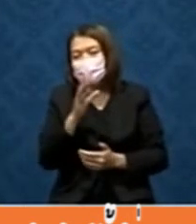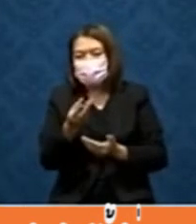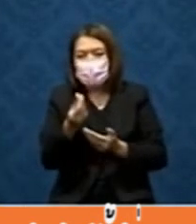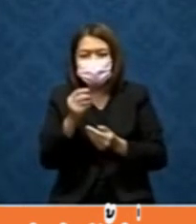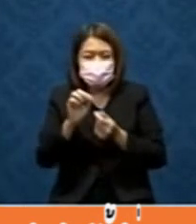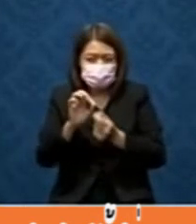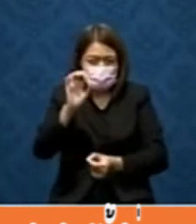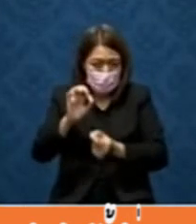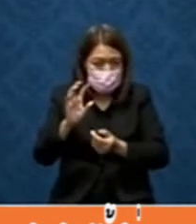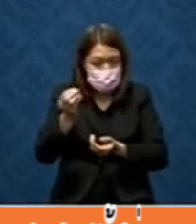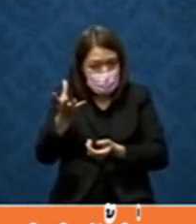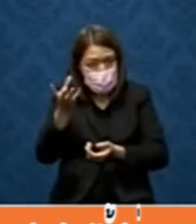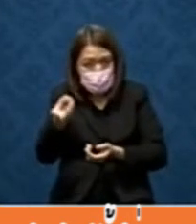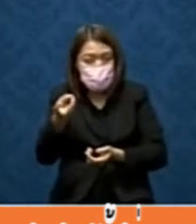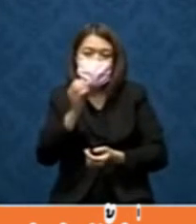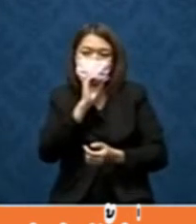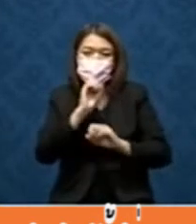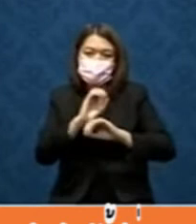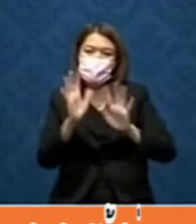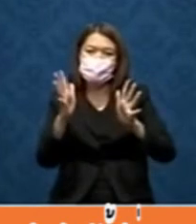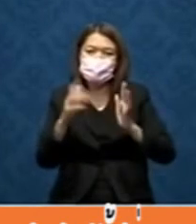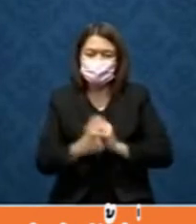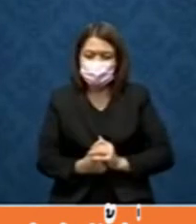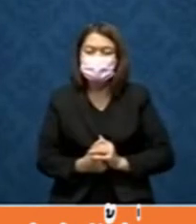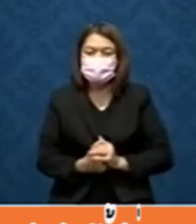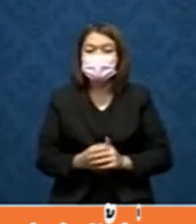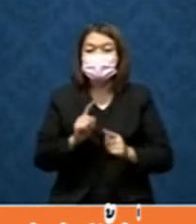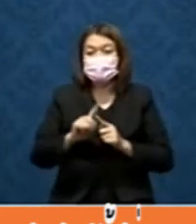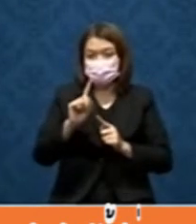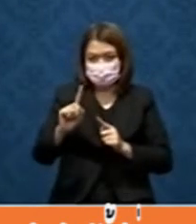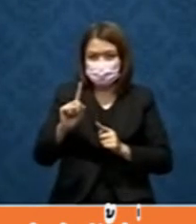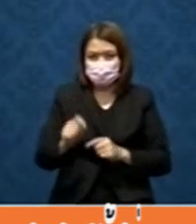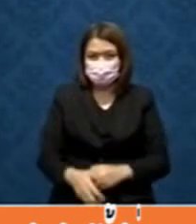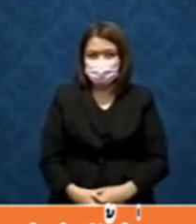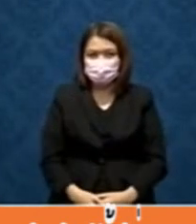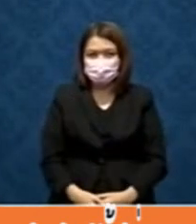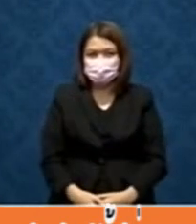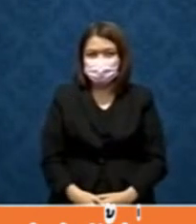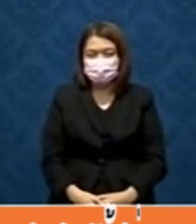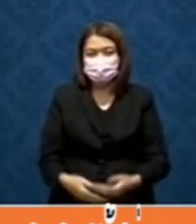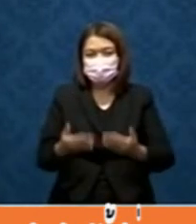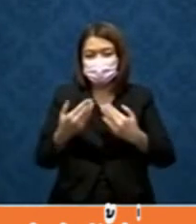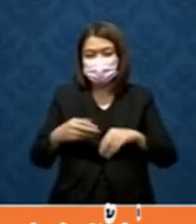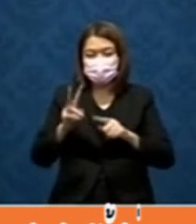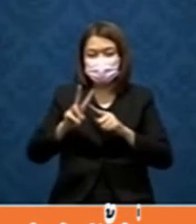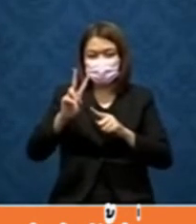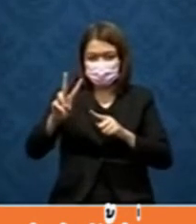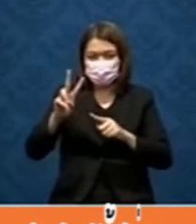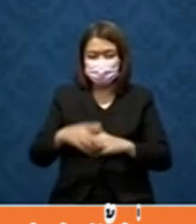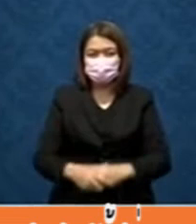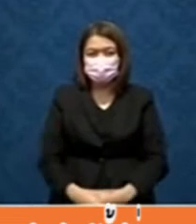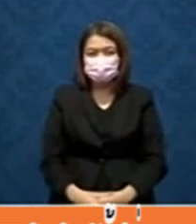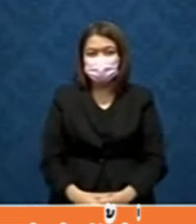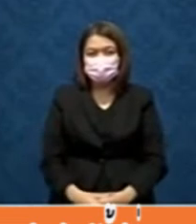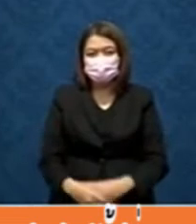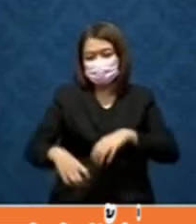บุน้ำหรือพื้นที่น้ำท่วมได้ชัดเจนนนเป็นประเด็ที่หนึ่ครัผมไปเรวกัประทานครัเป็นประเด็นที่สอง